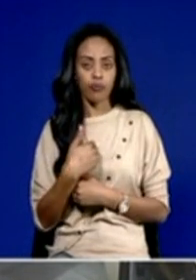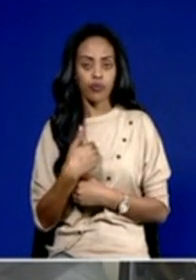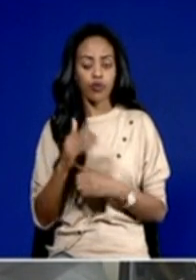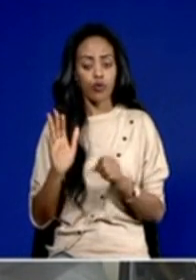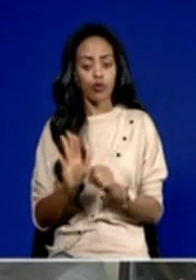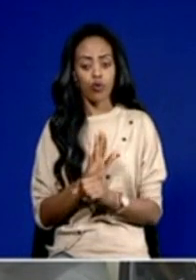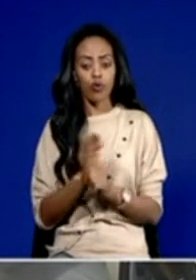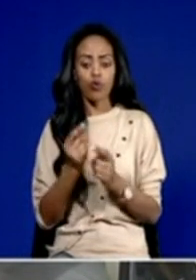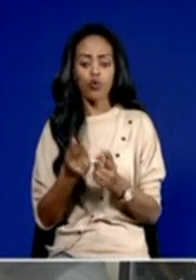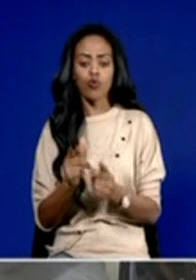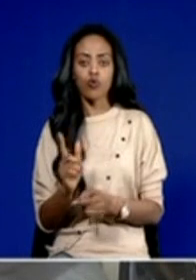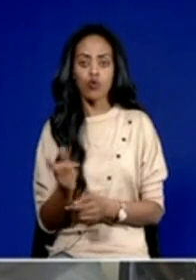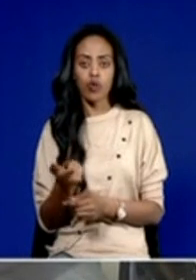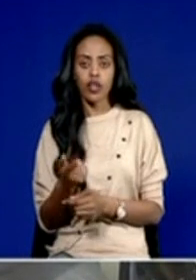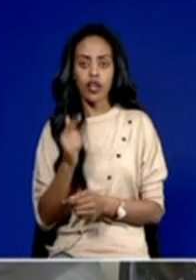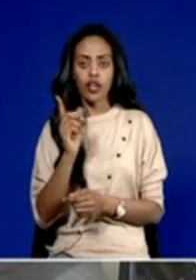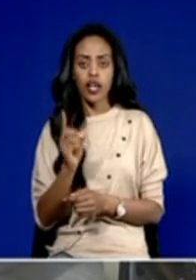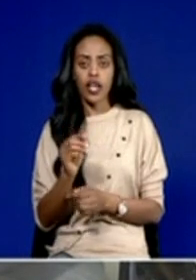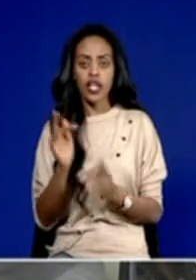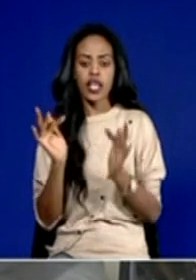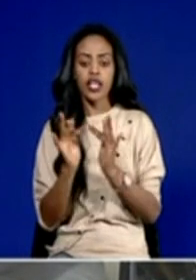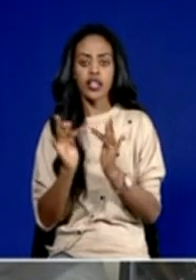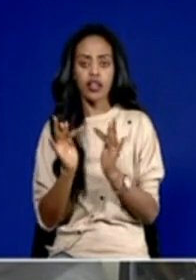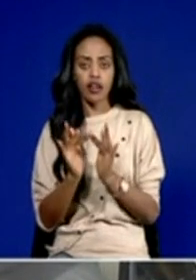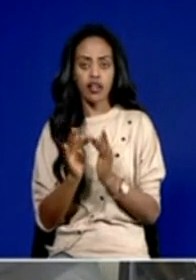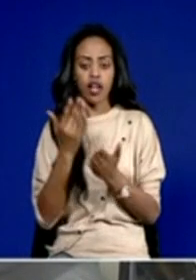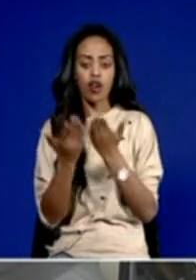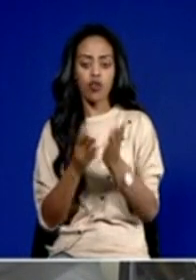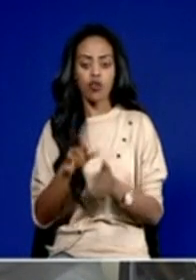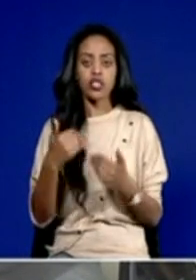እኹልን ቅልጡፉን ዝኾነ ናይ ኢንተርኔት ኣገልግሎት ዘይምህላው ኣሎ